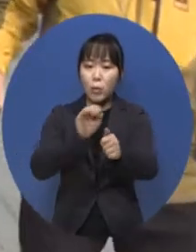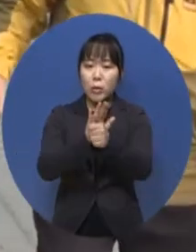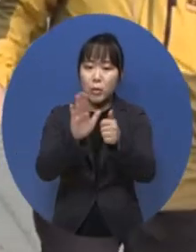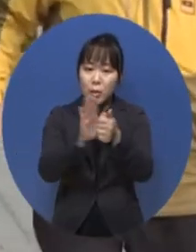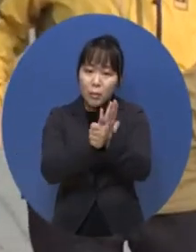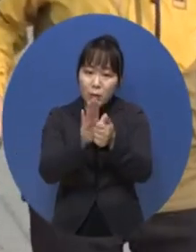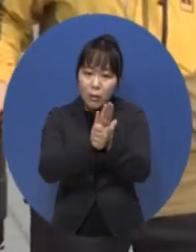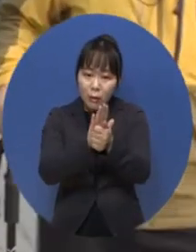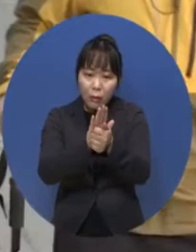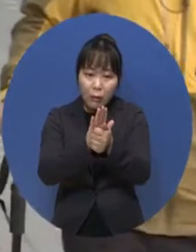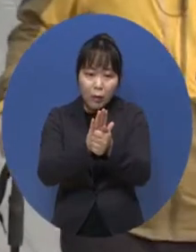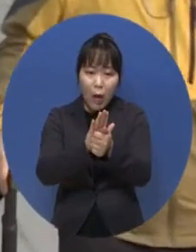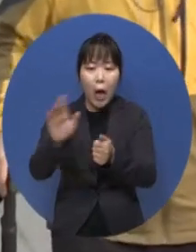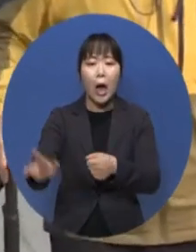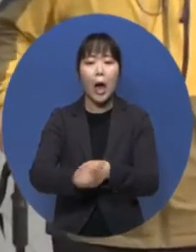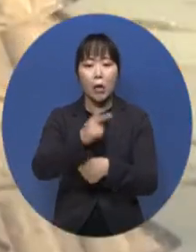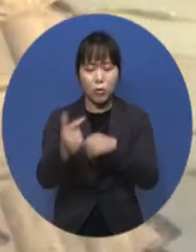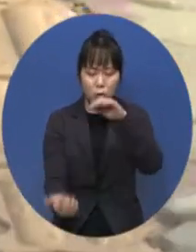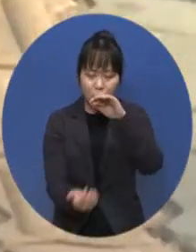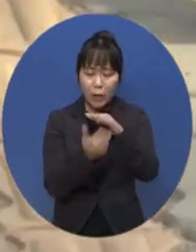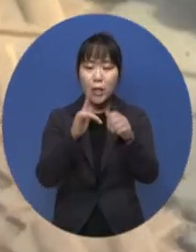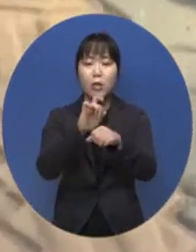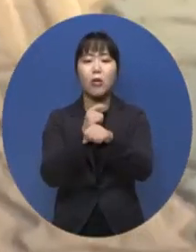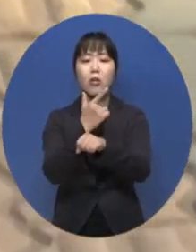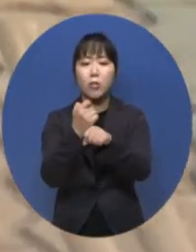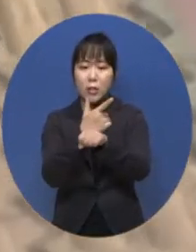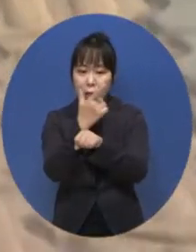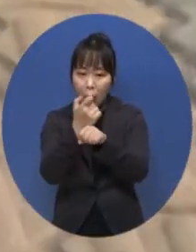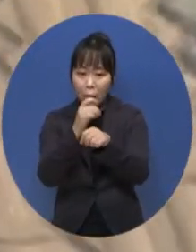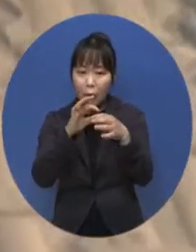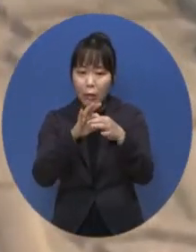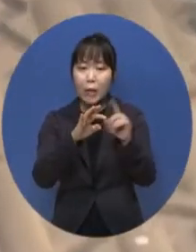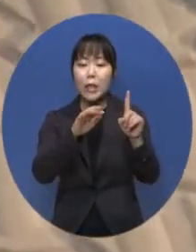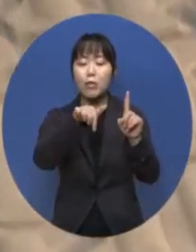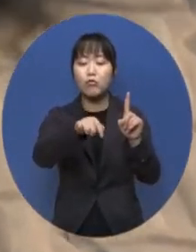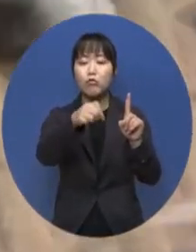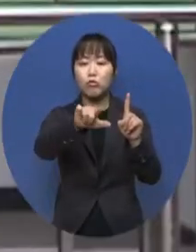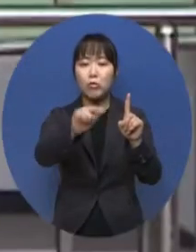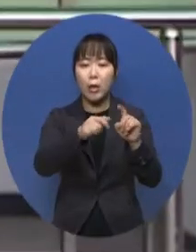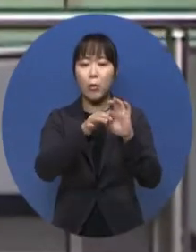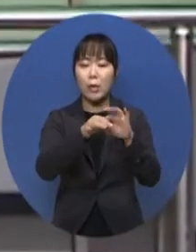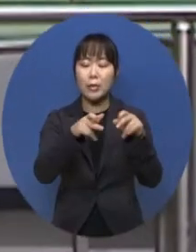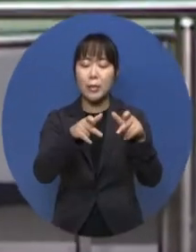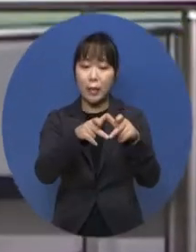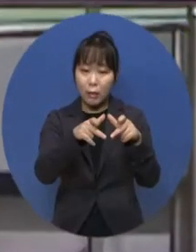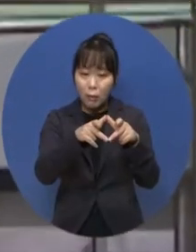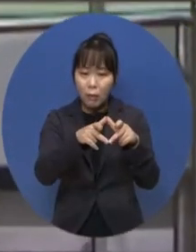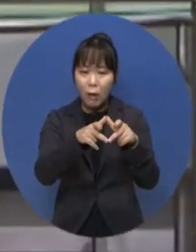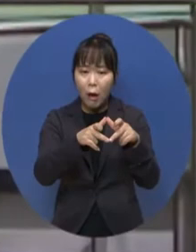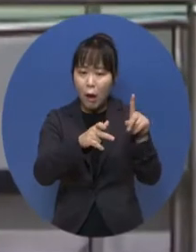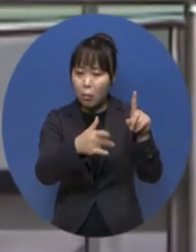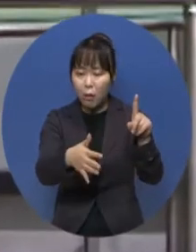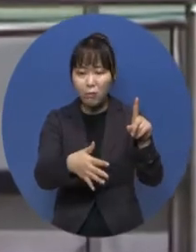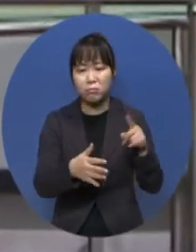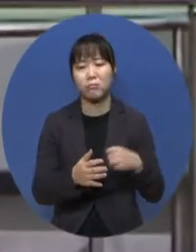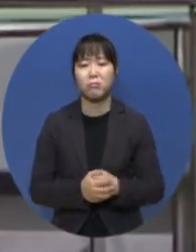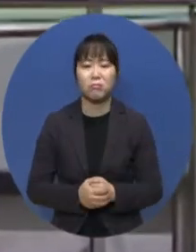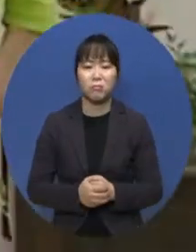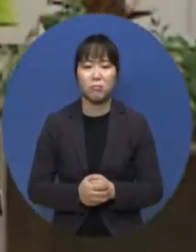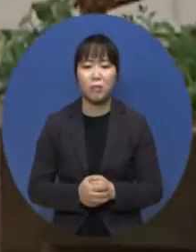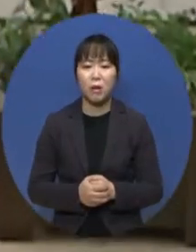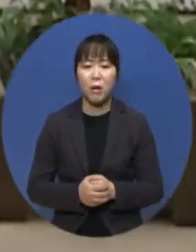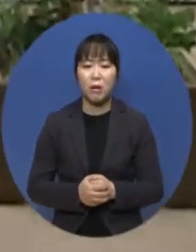서비스에서 하루 최대 16시간을 부여하는 1 구간에 해당되는 당사자는 단 한 명도 없고